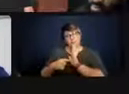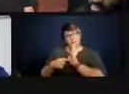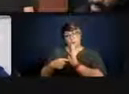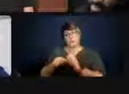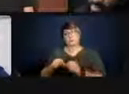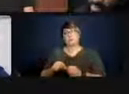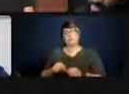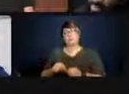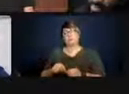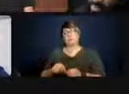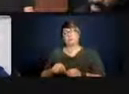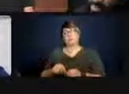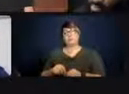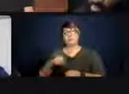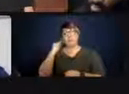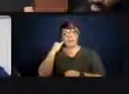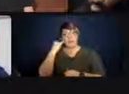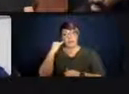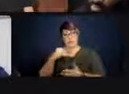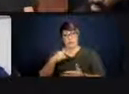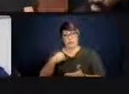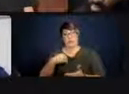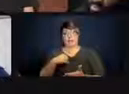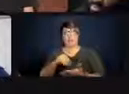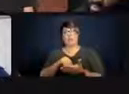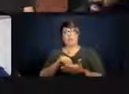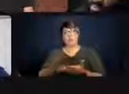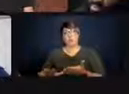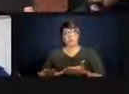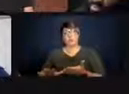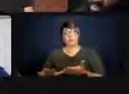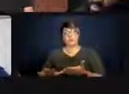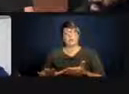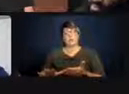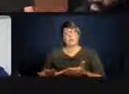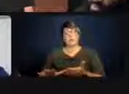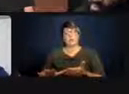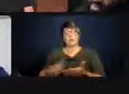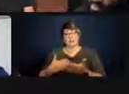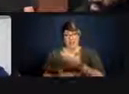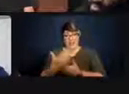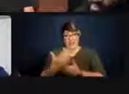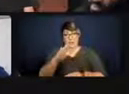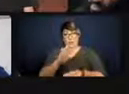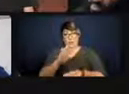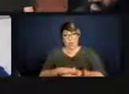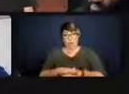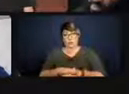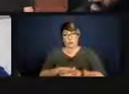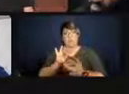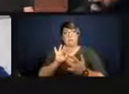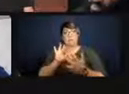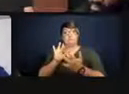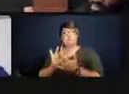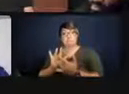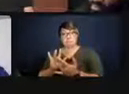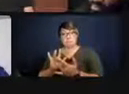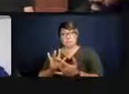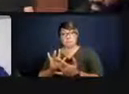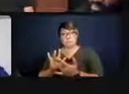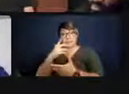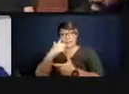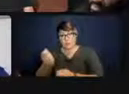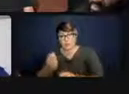هو أننا عندما نشرك هؤلاء الأشخاص ونقوم ببنائهم ونربط كل هذه